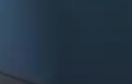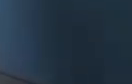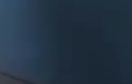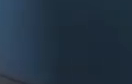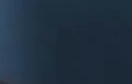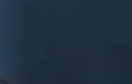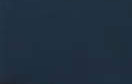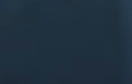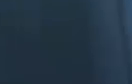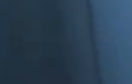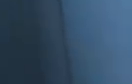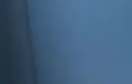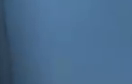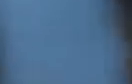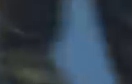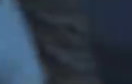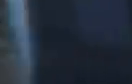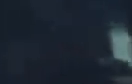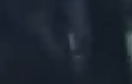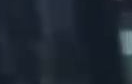Okay.